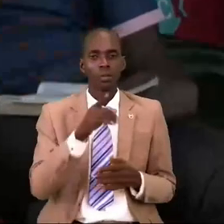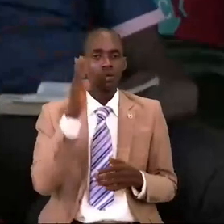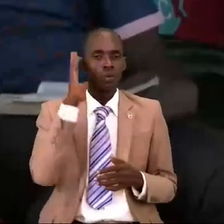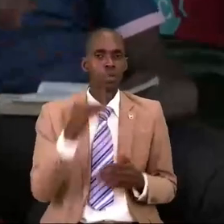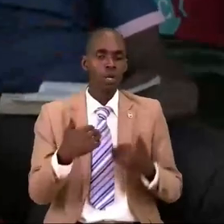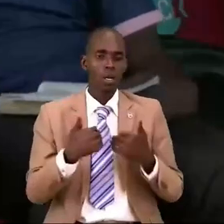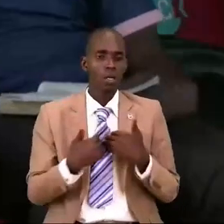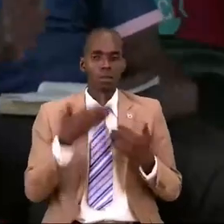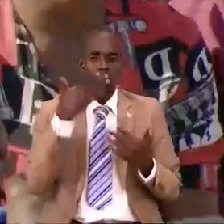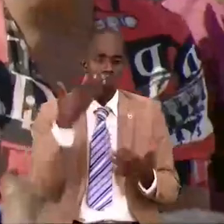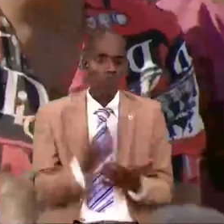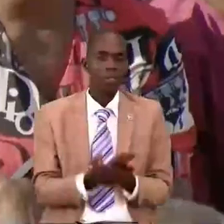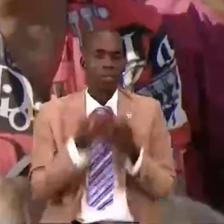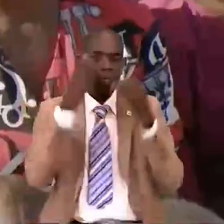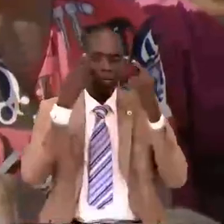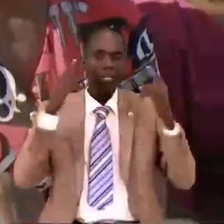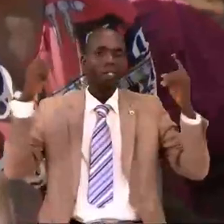bon succès.